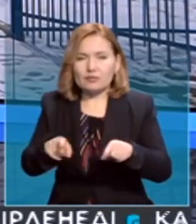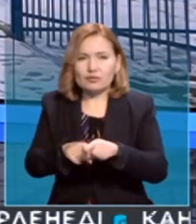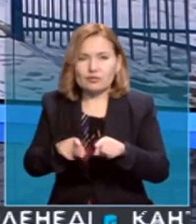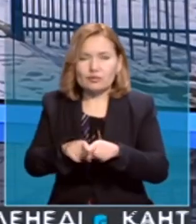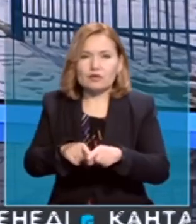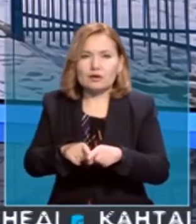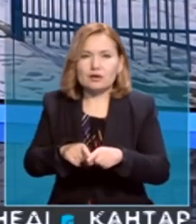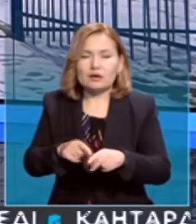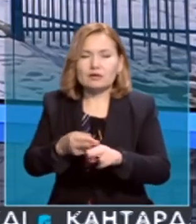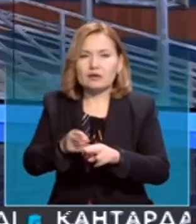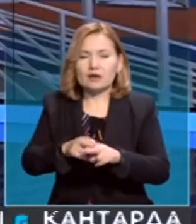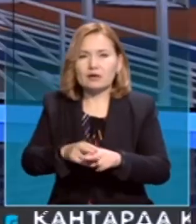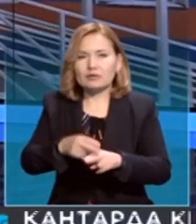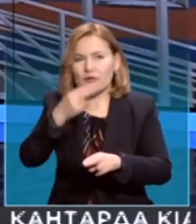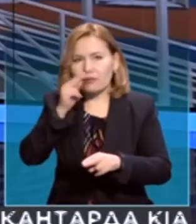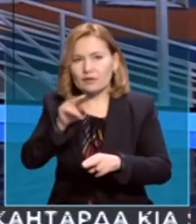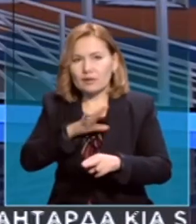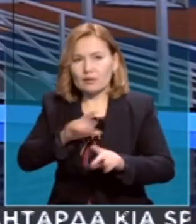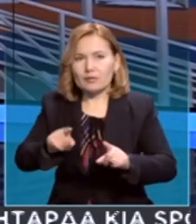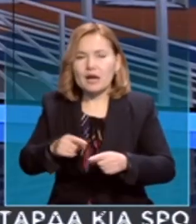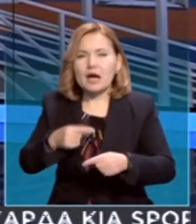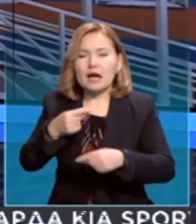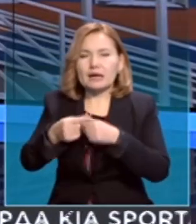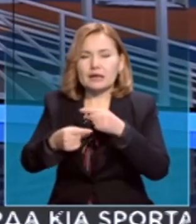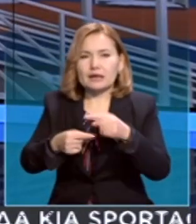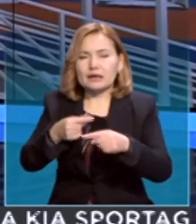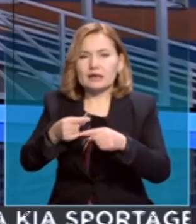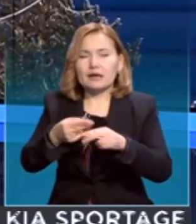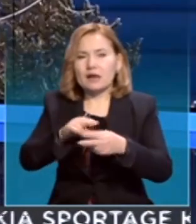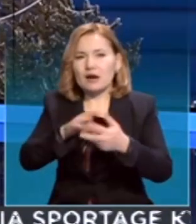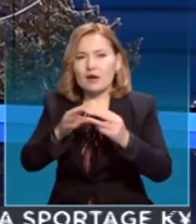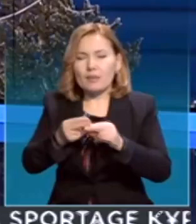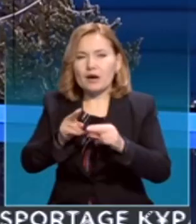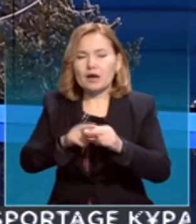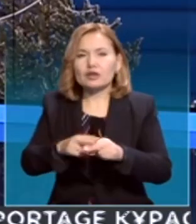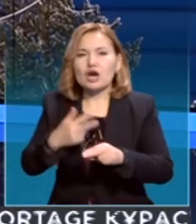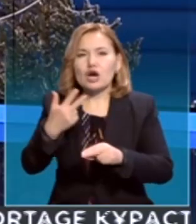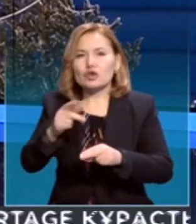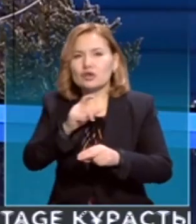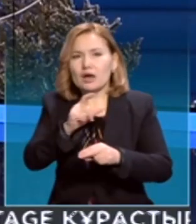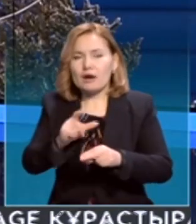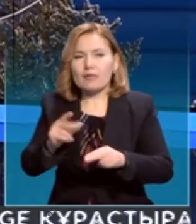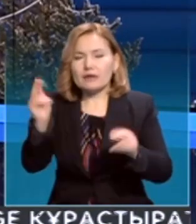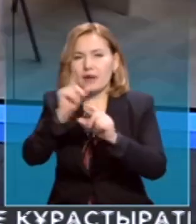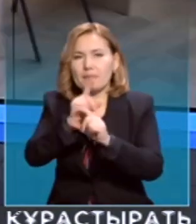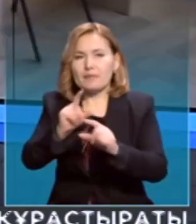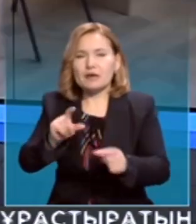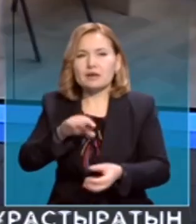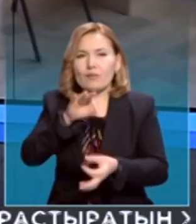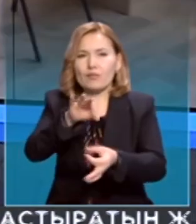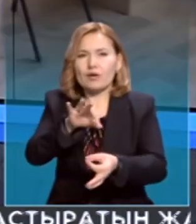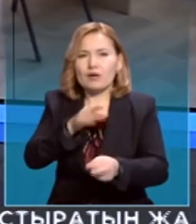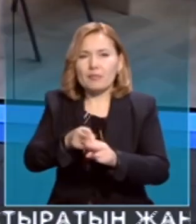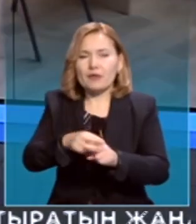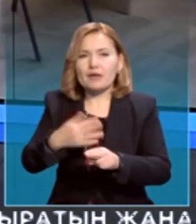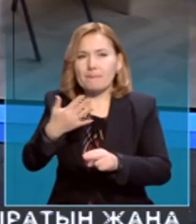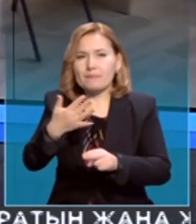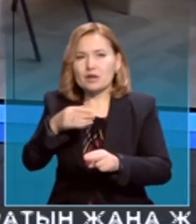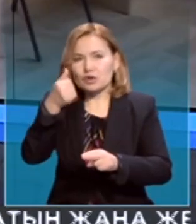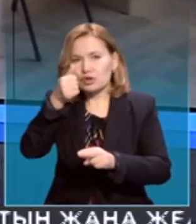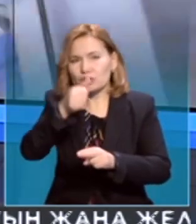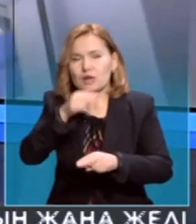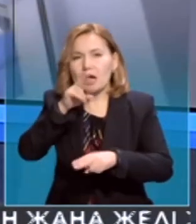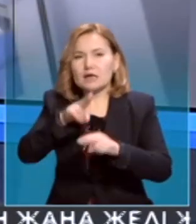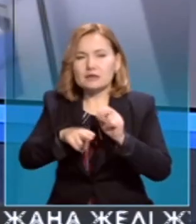Түркістан облысының келесі ауданында үш қабатты жаңа мектеп қаңырап бос тұр. Қазынаның қыруар қаржысы жұмсалып, 5 жыл бойы салынған